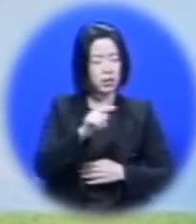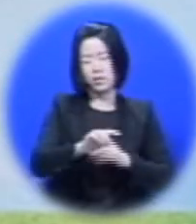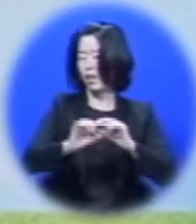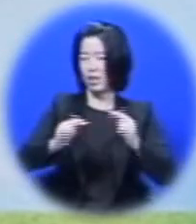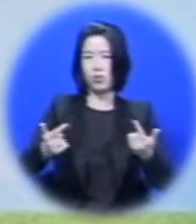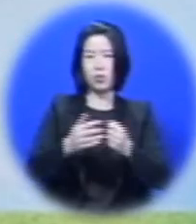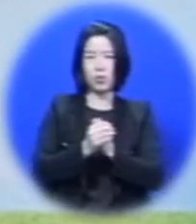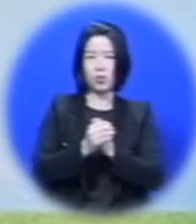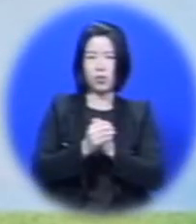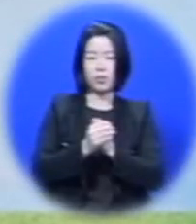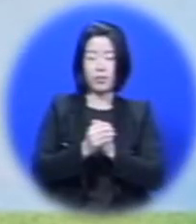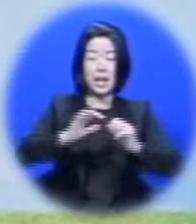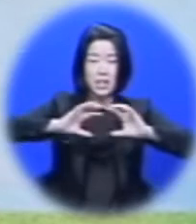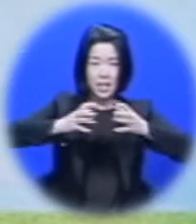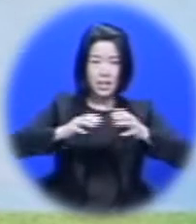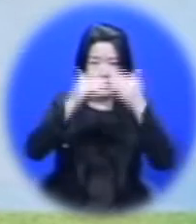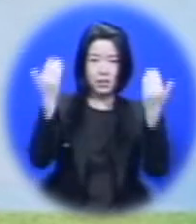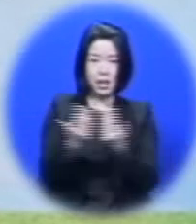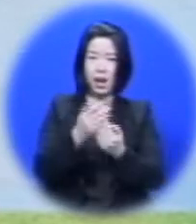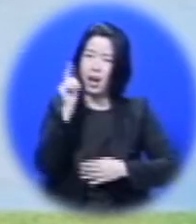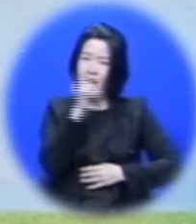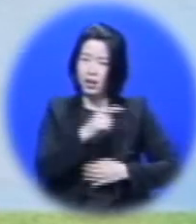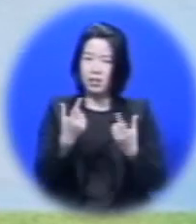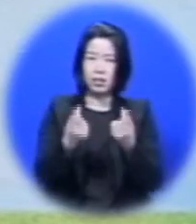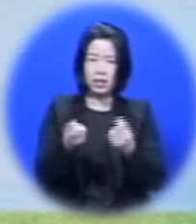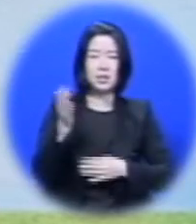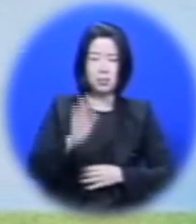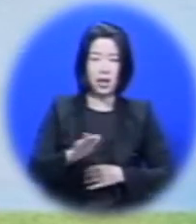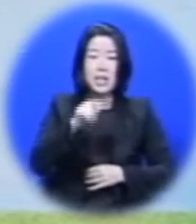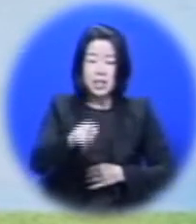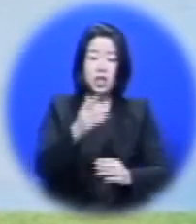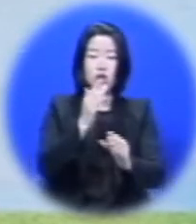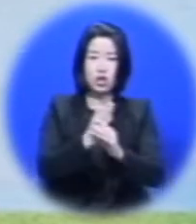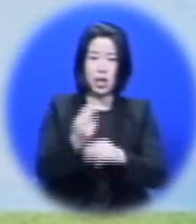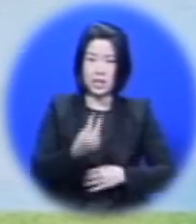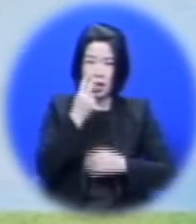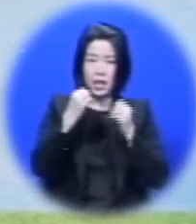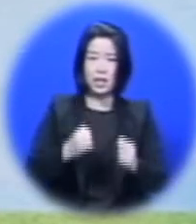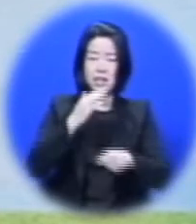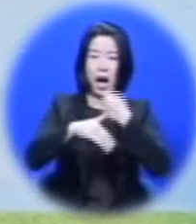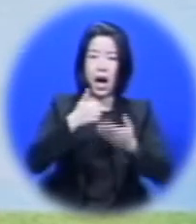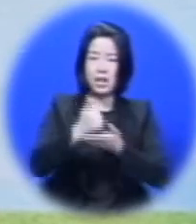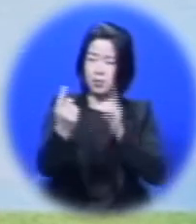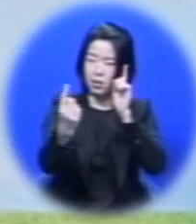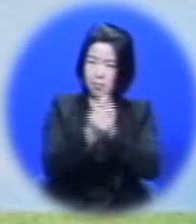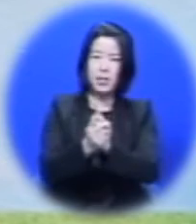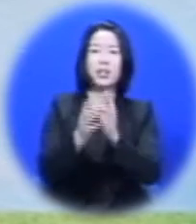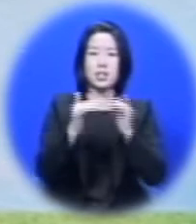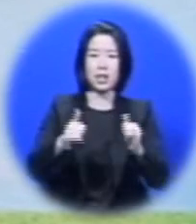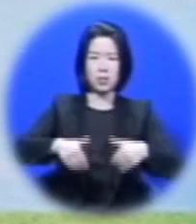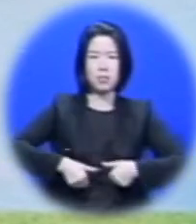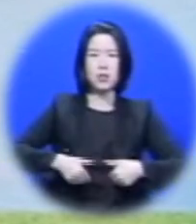아니고 세상은 다 악한 것 같은데 그 가운데서 살아계신 하나님을 만나는 사람이